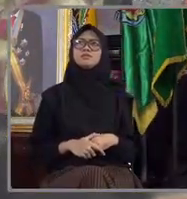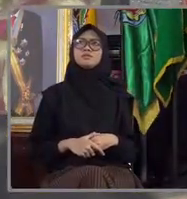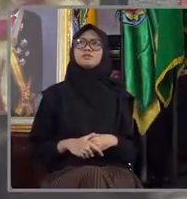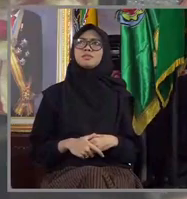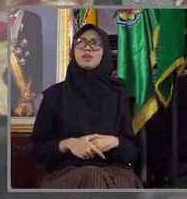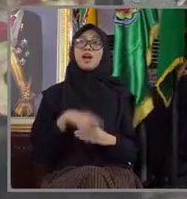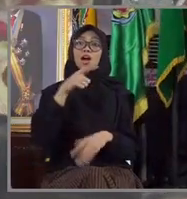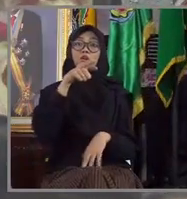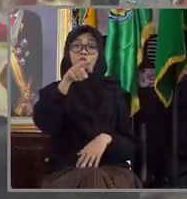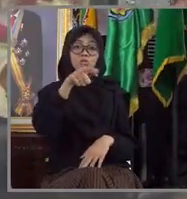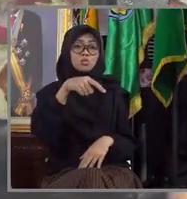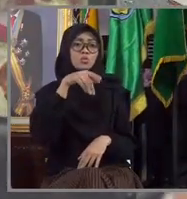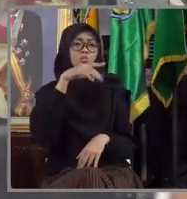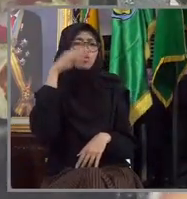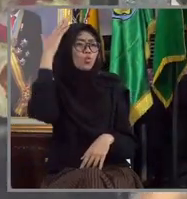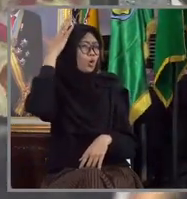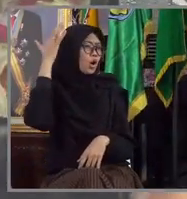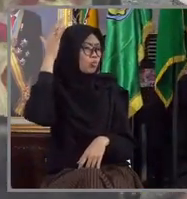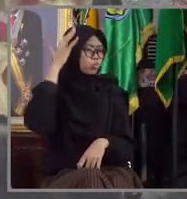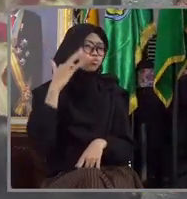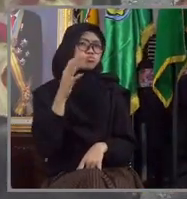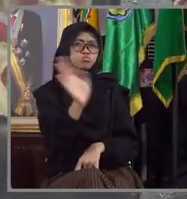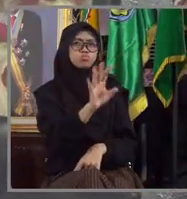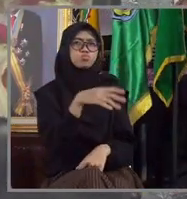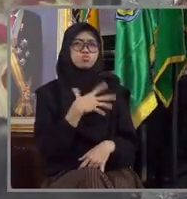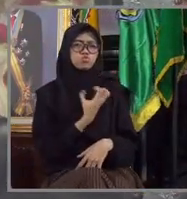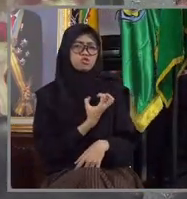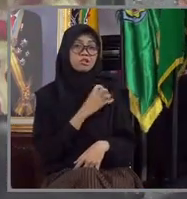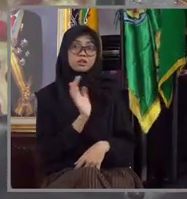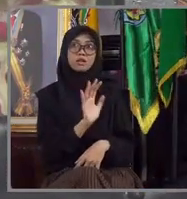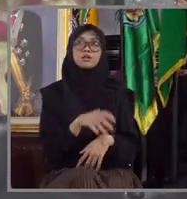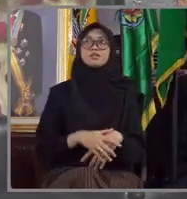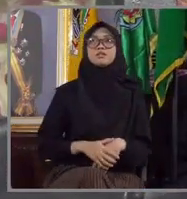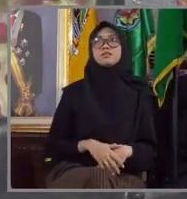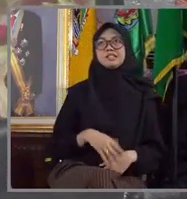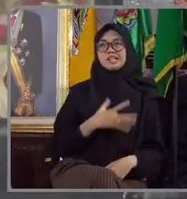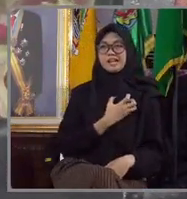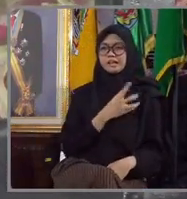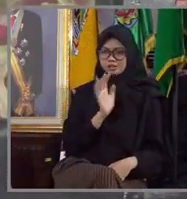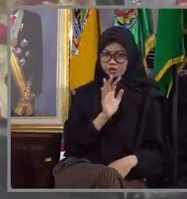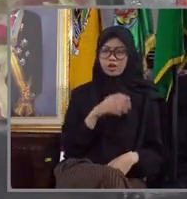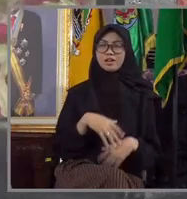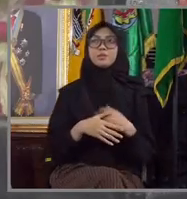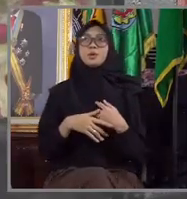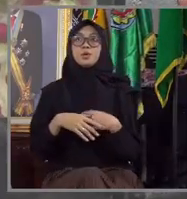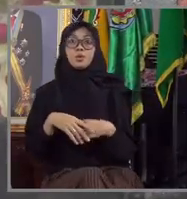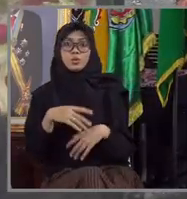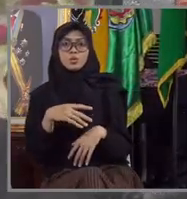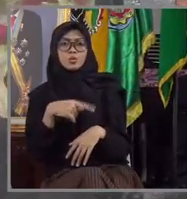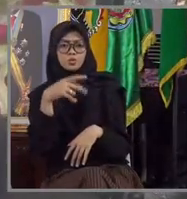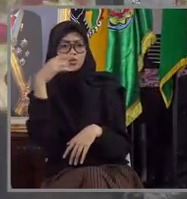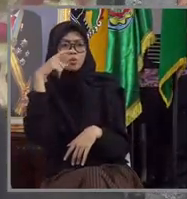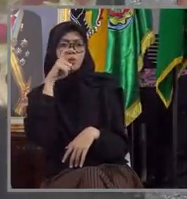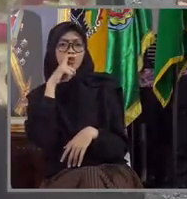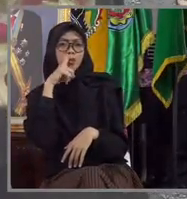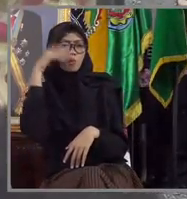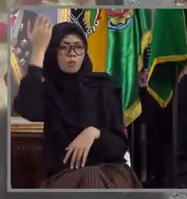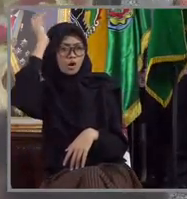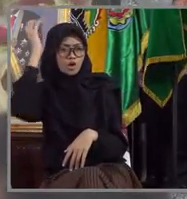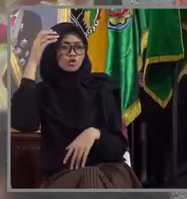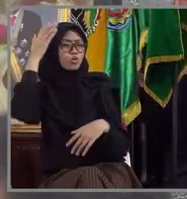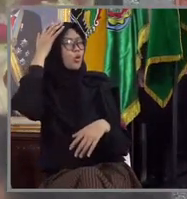nanti kamu kalau diomongin eh rambutmu wannan gitu factor-rating lupa pak gubernur rambutnya